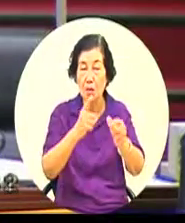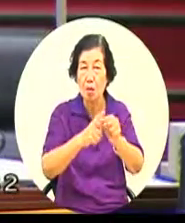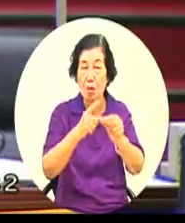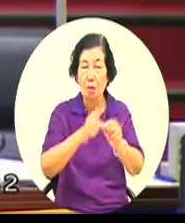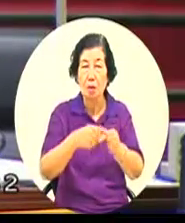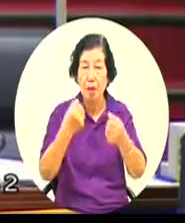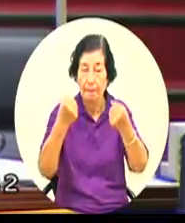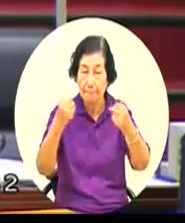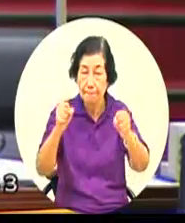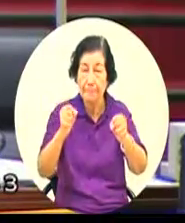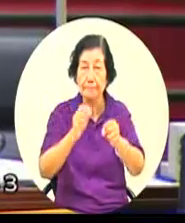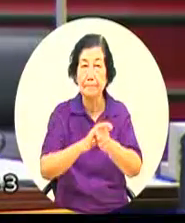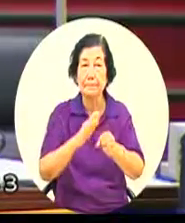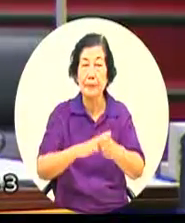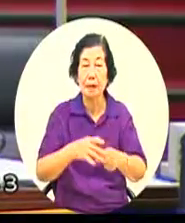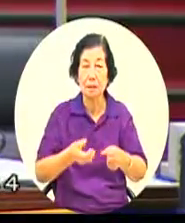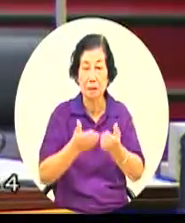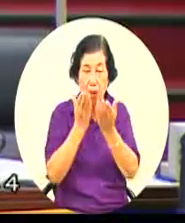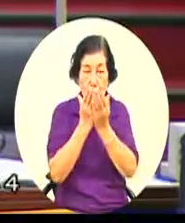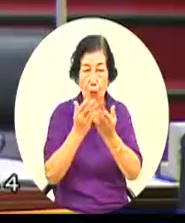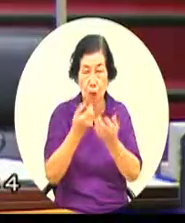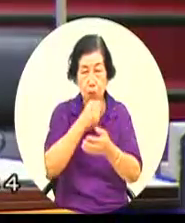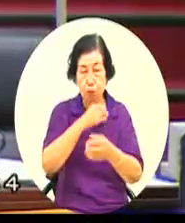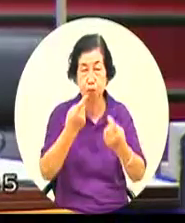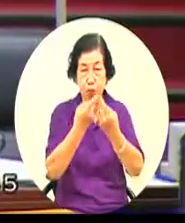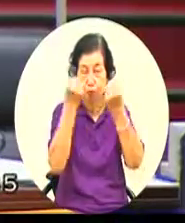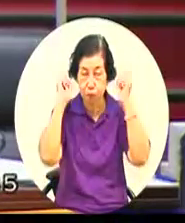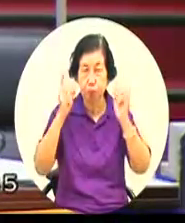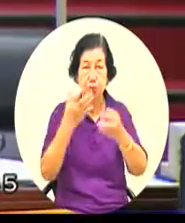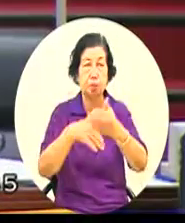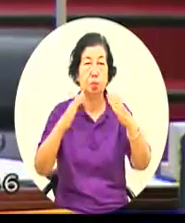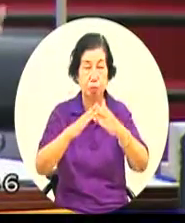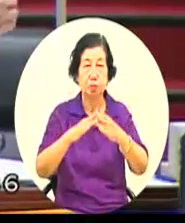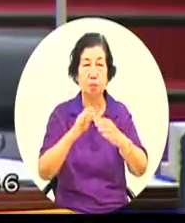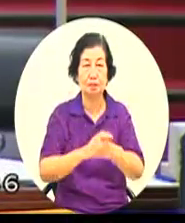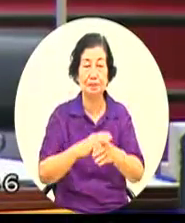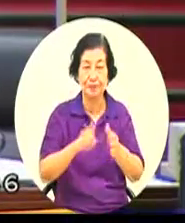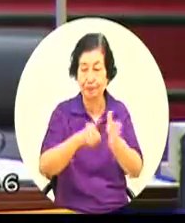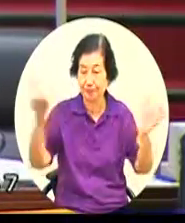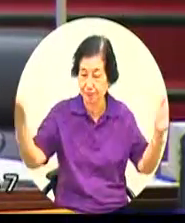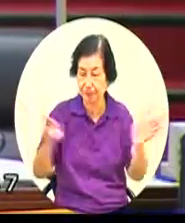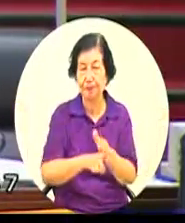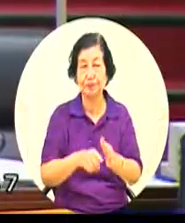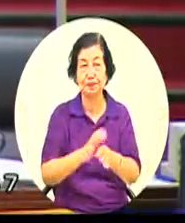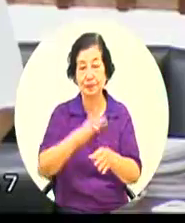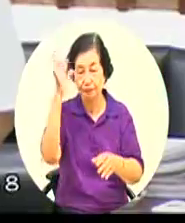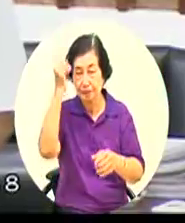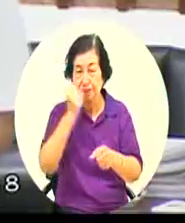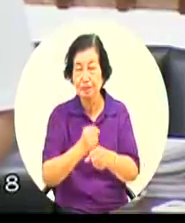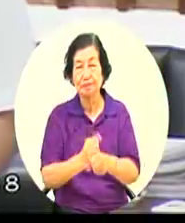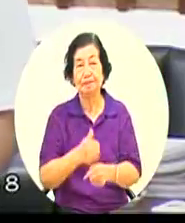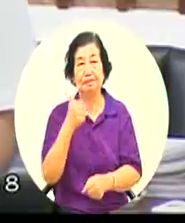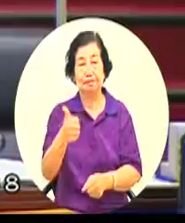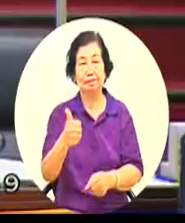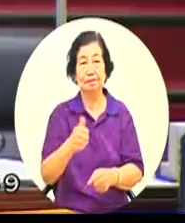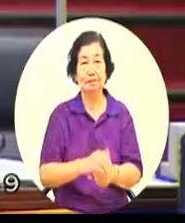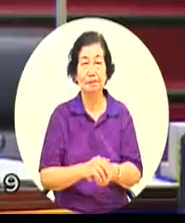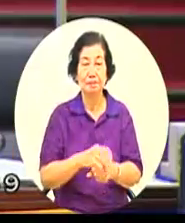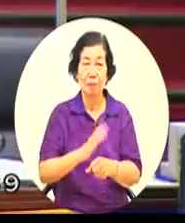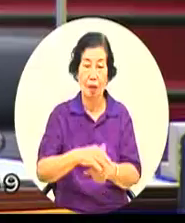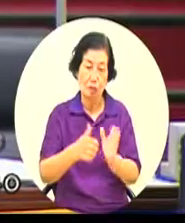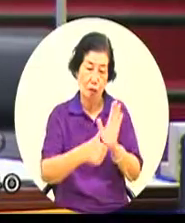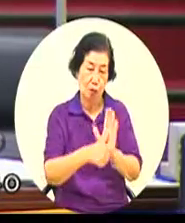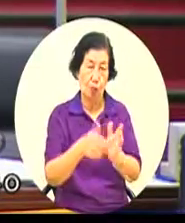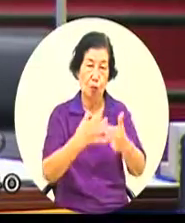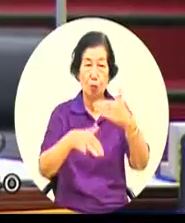我这一辈子大概就没有问题了，我最少可以找到好的工作，有好的出路。所以名校是迷失吗？第一，名